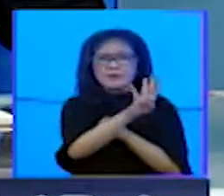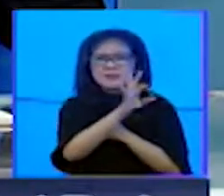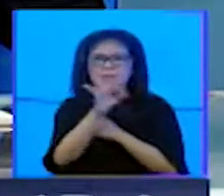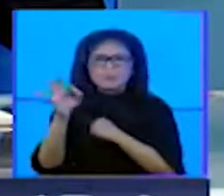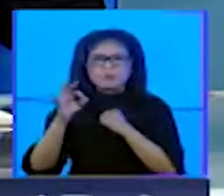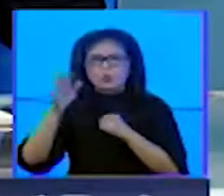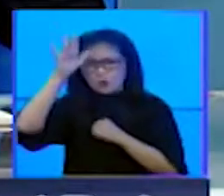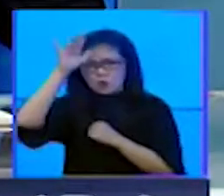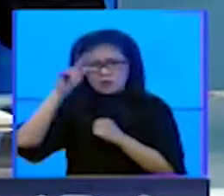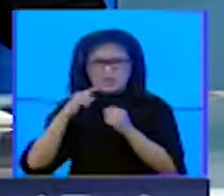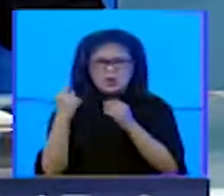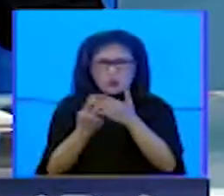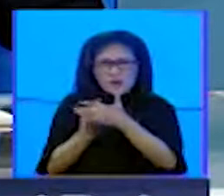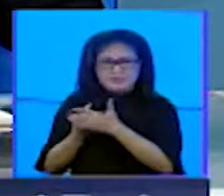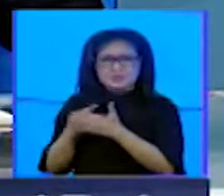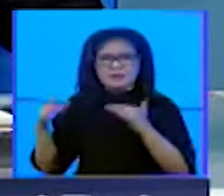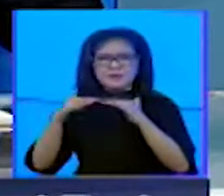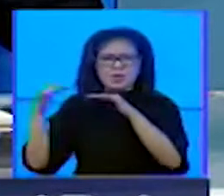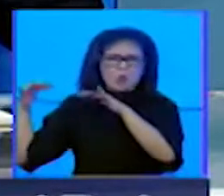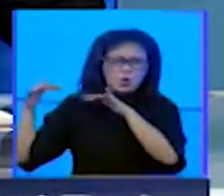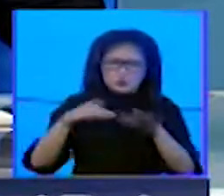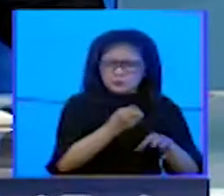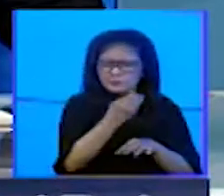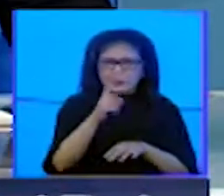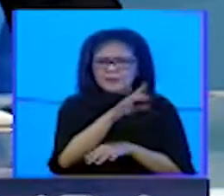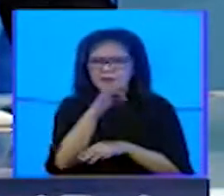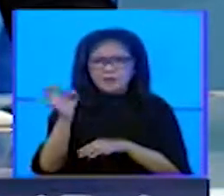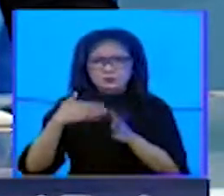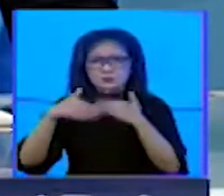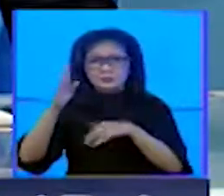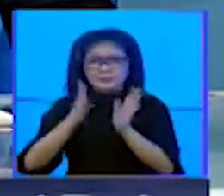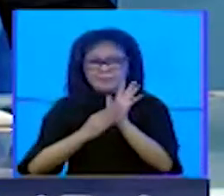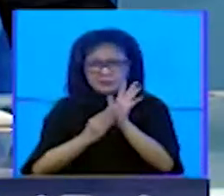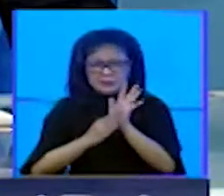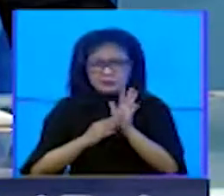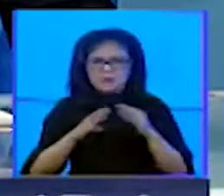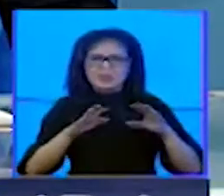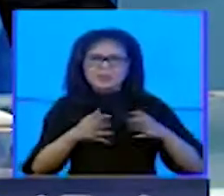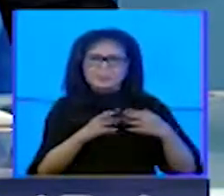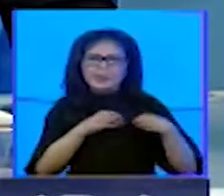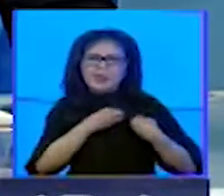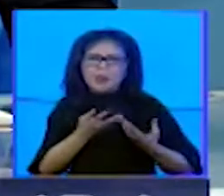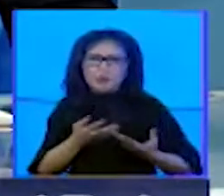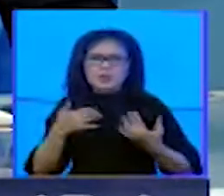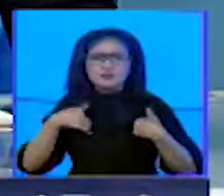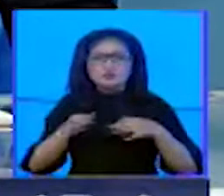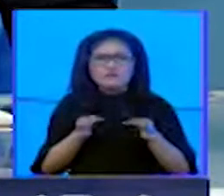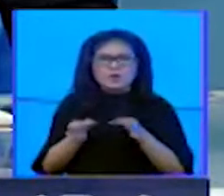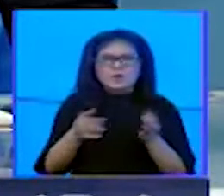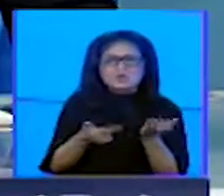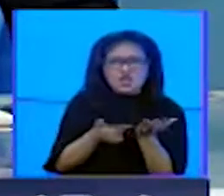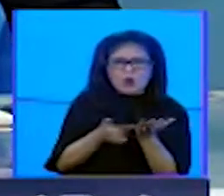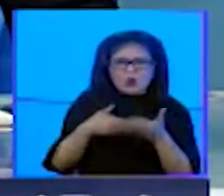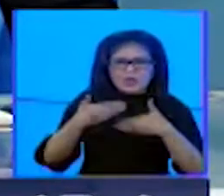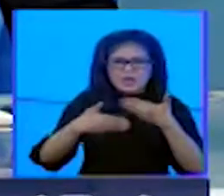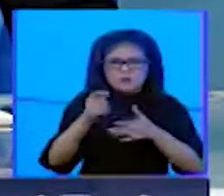tanah longsor hingga sepanjang ratusan meter tim relawan kemanusiaan fakultas teknologi industri Universitas ilmu menjangkau